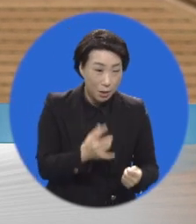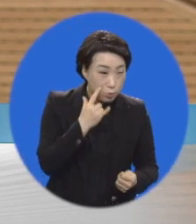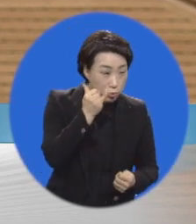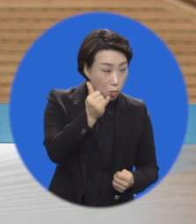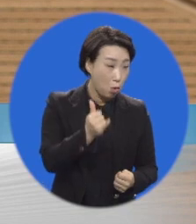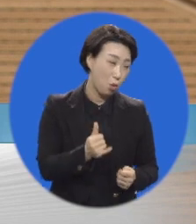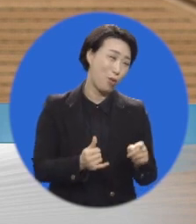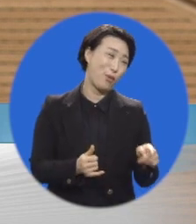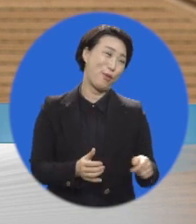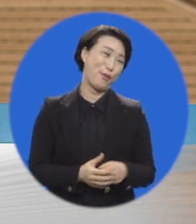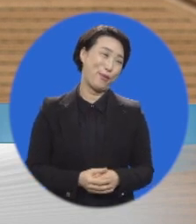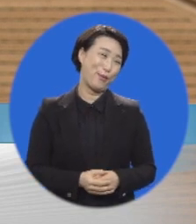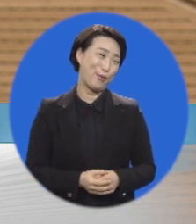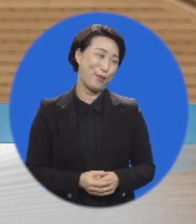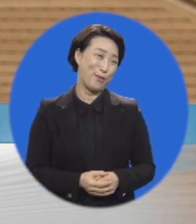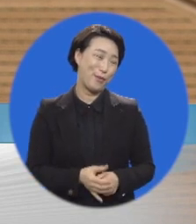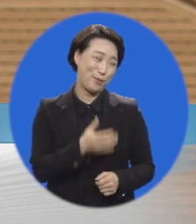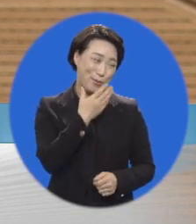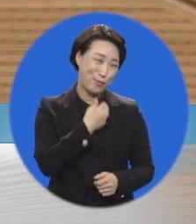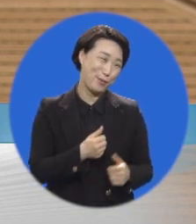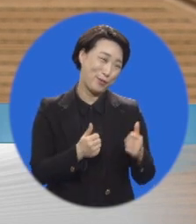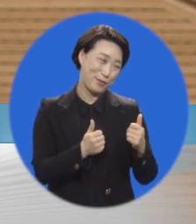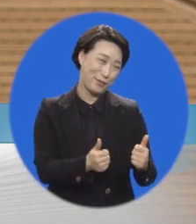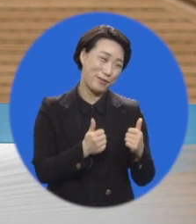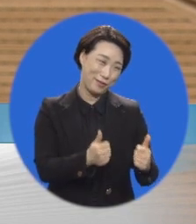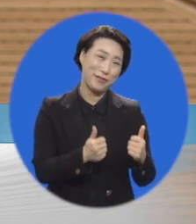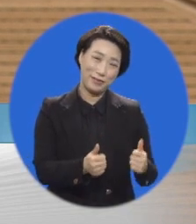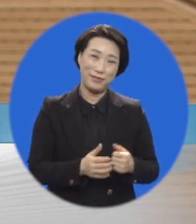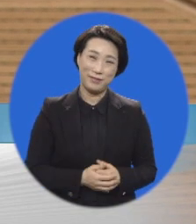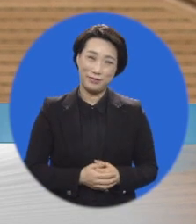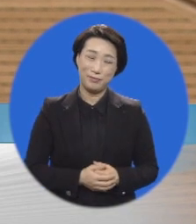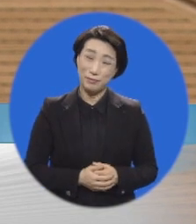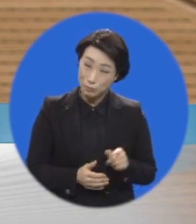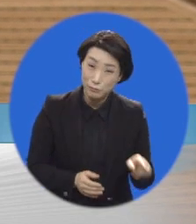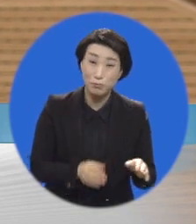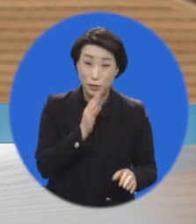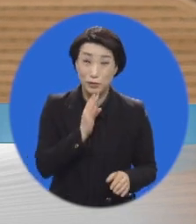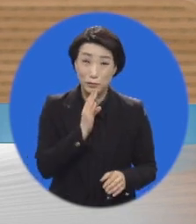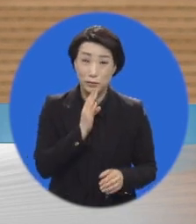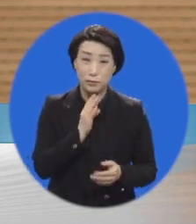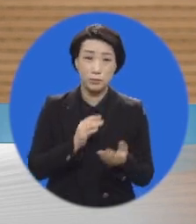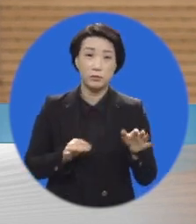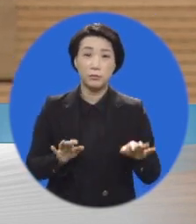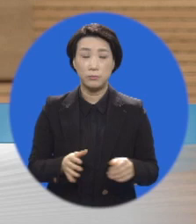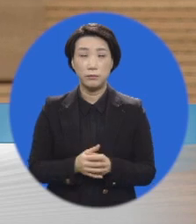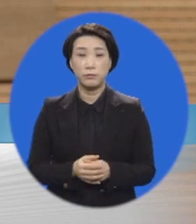애미애비가 얼마나 복인가 진짜. 그럼요. 그러니까